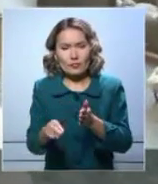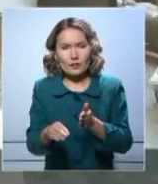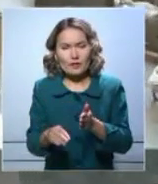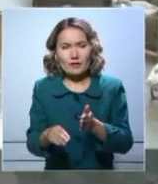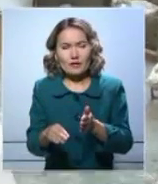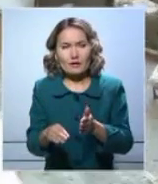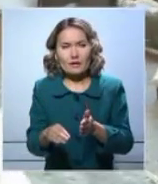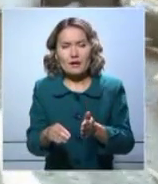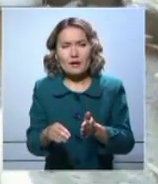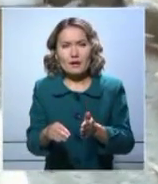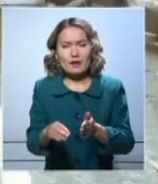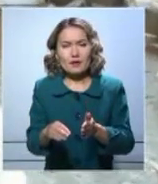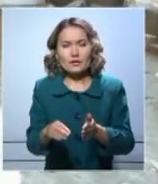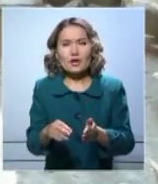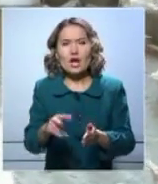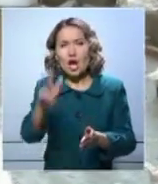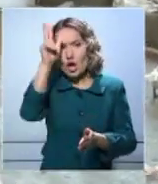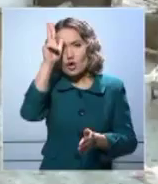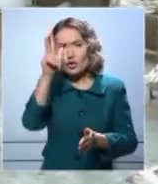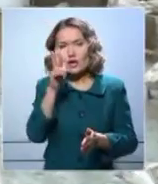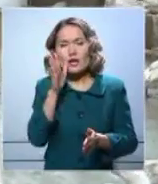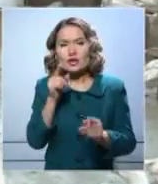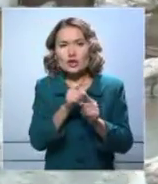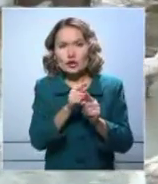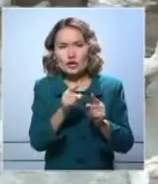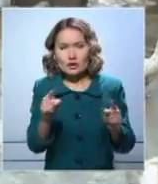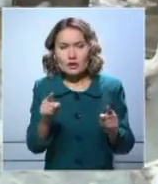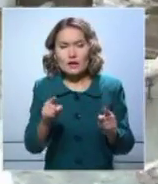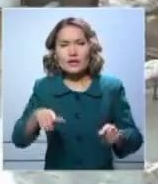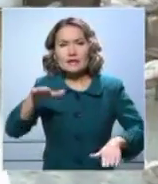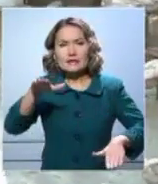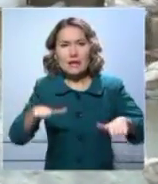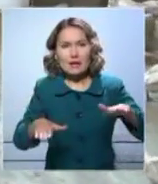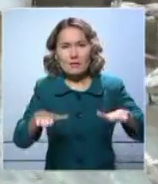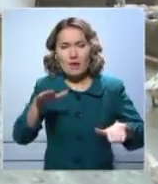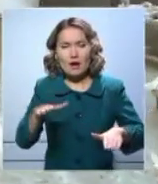шығатын. Мен осы 3 айдың ішінде осы тұрғанда салмағы